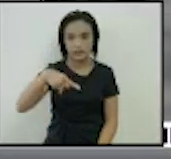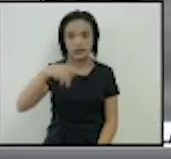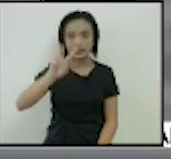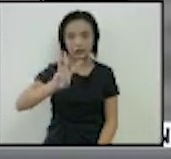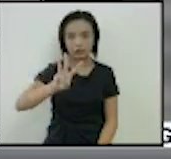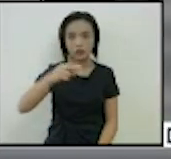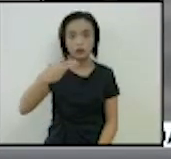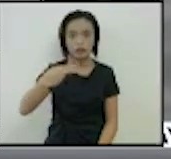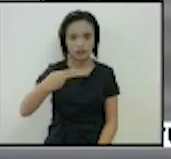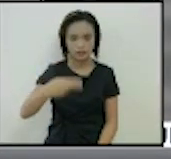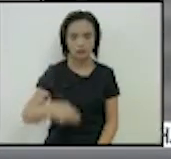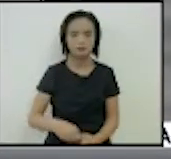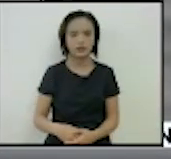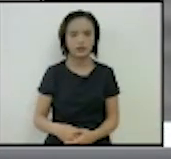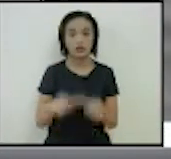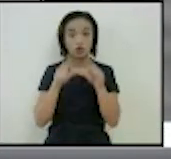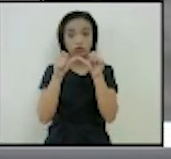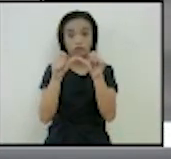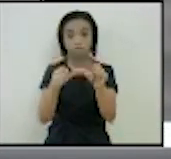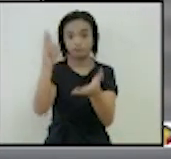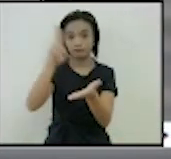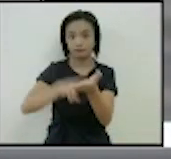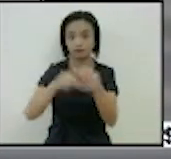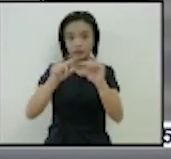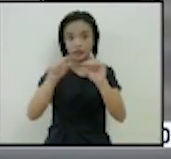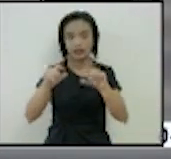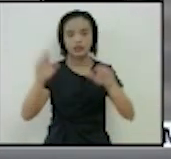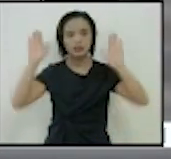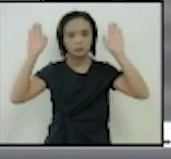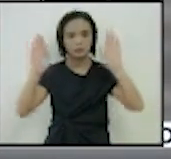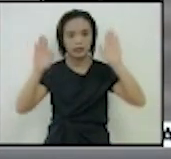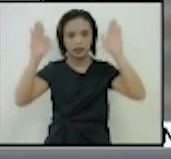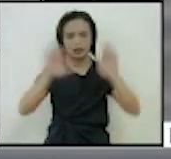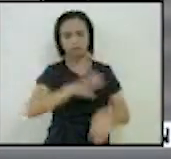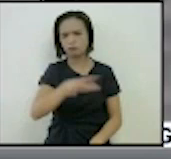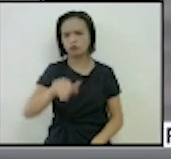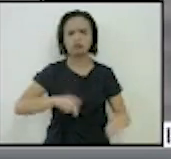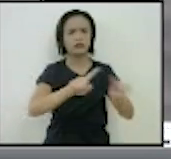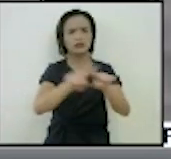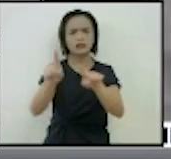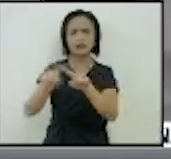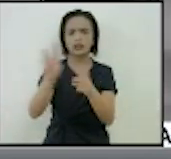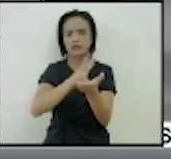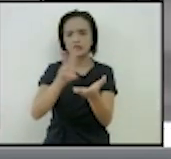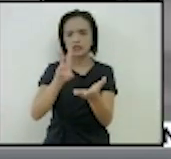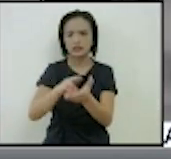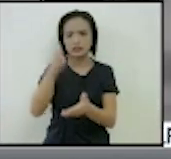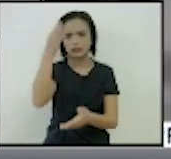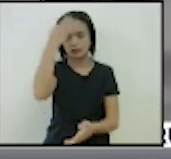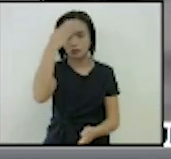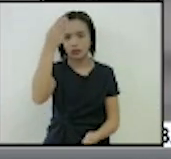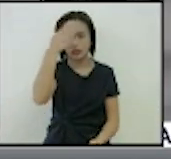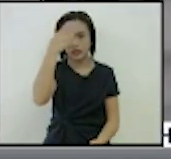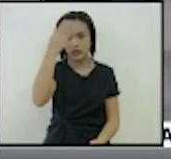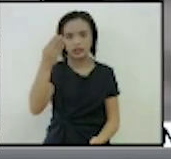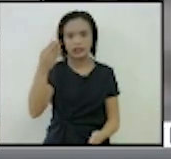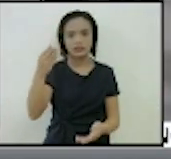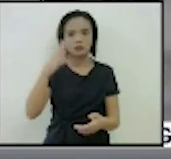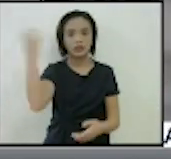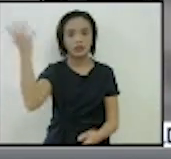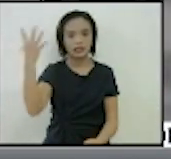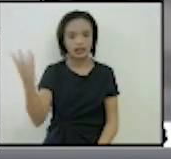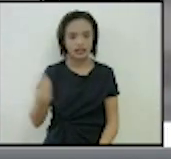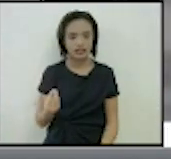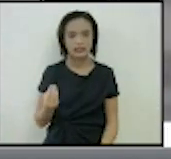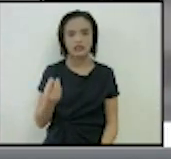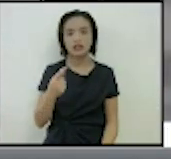card registration sa Benguet, Cagayan, iba pang bayan sa Bulacan, Batangas at Zamboanga del Sur. Sasadyain din ang